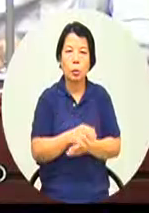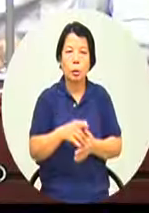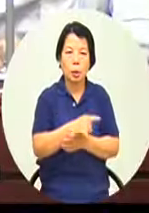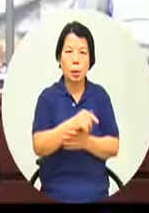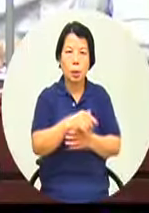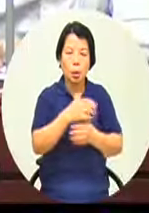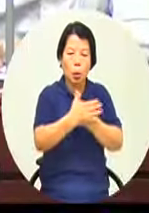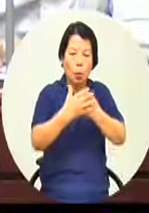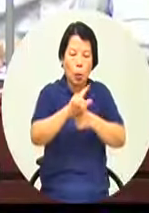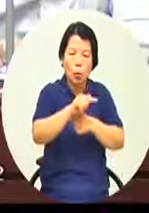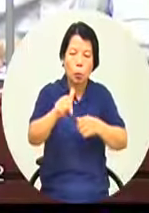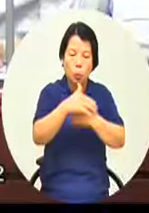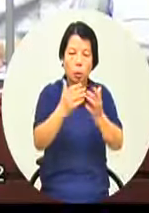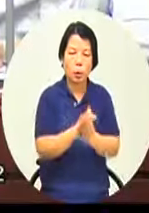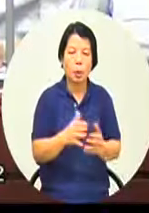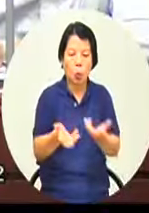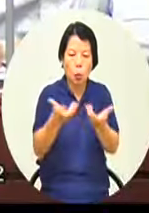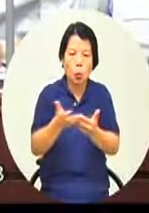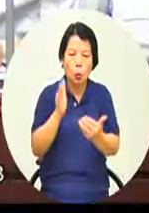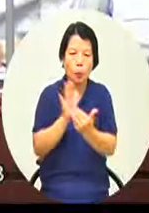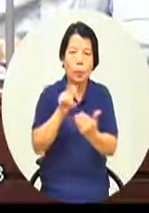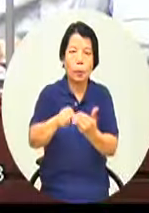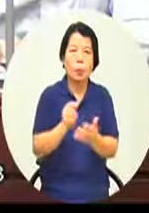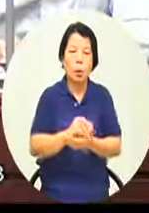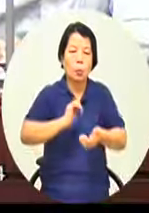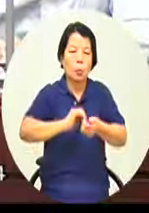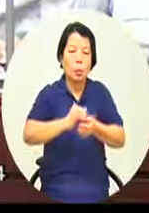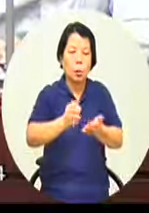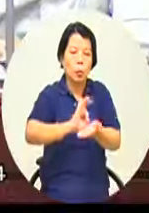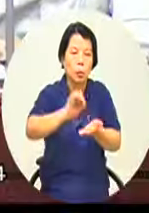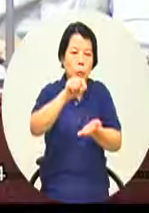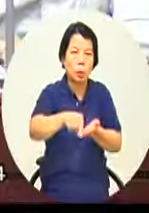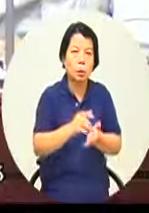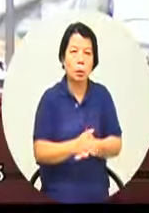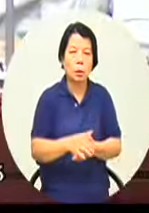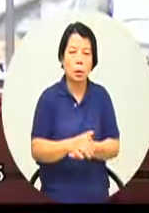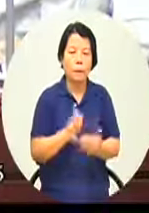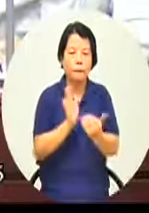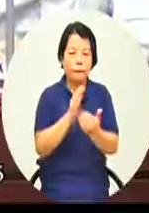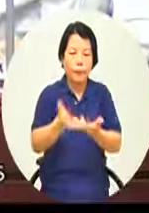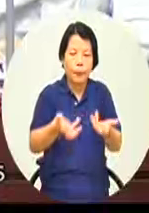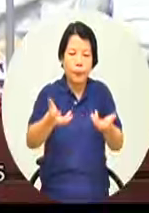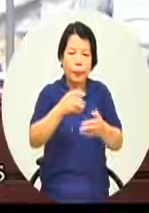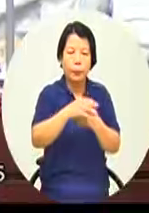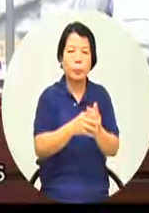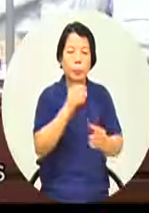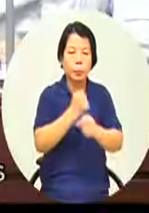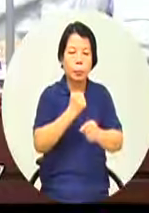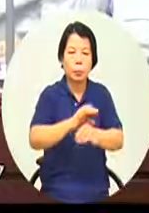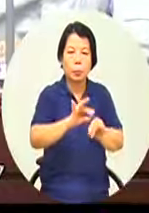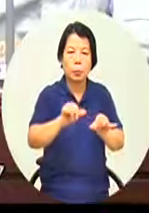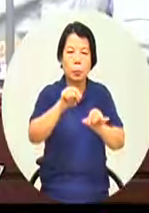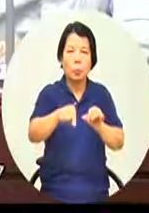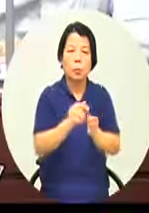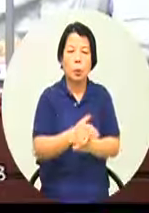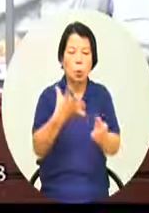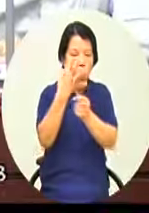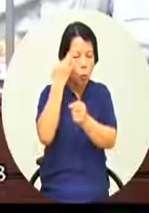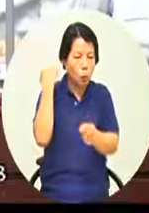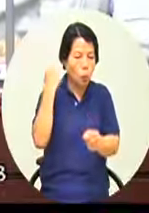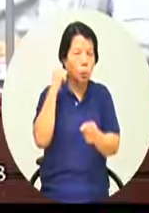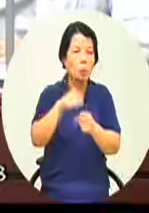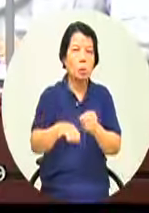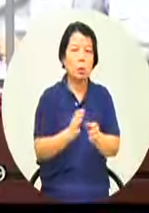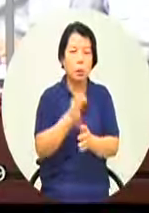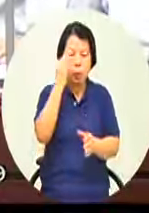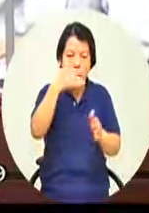个防火等等，这个我们再检讨一下，应该不需要用到这种什么防火的。那造土的部分，过去几年前我们曾经